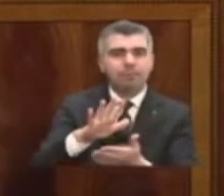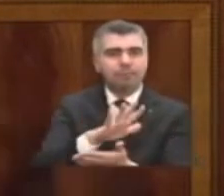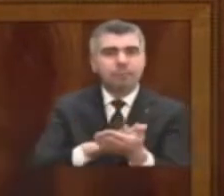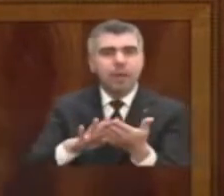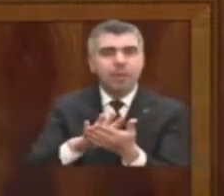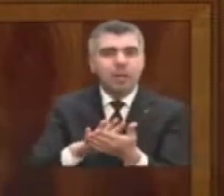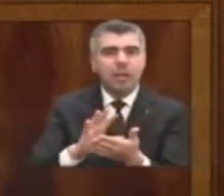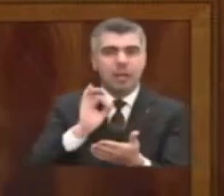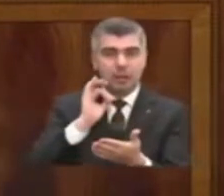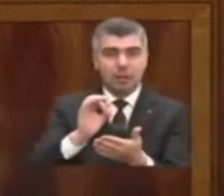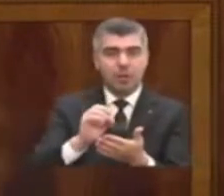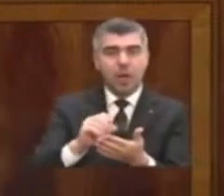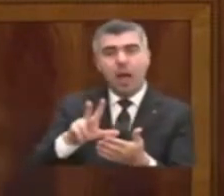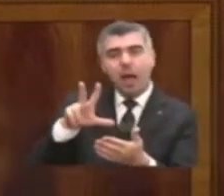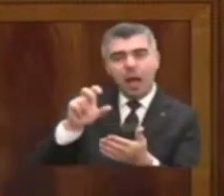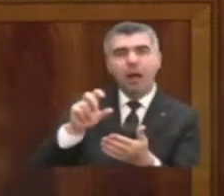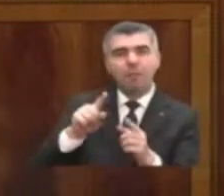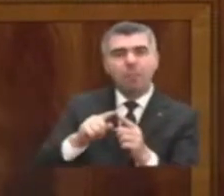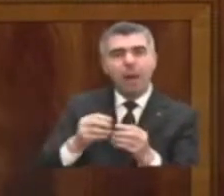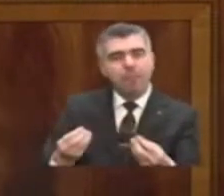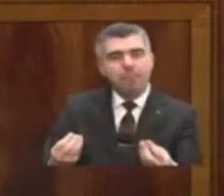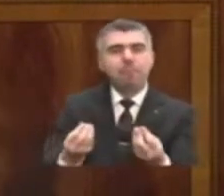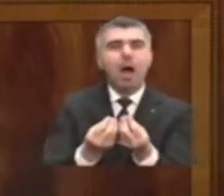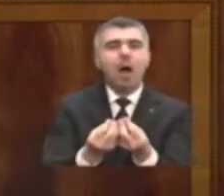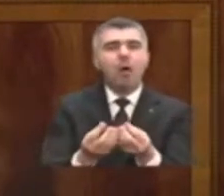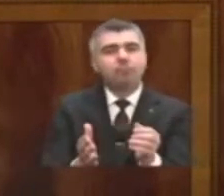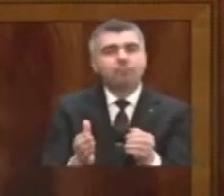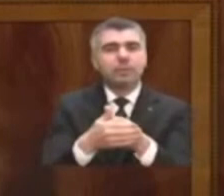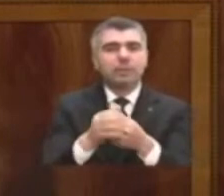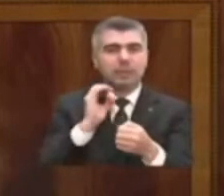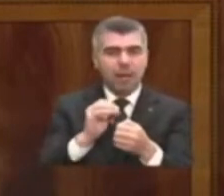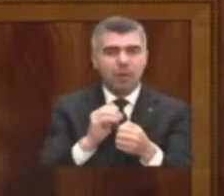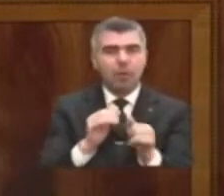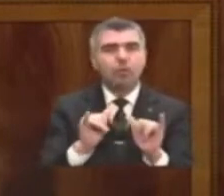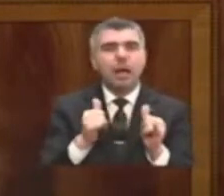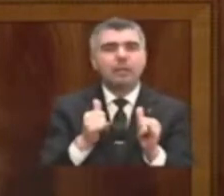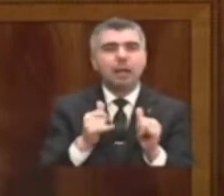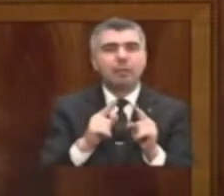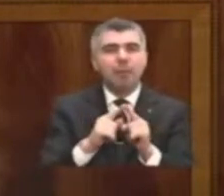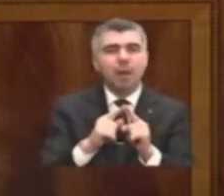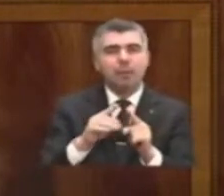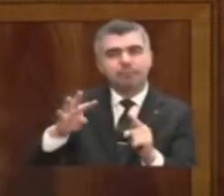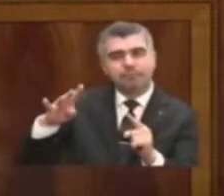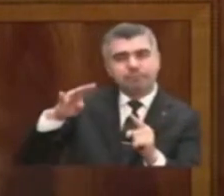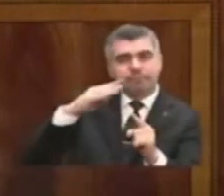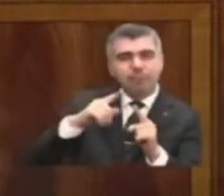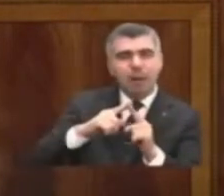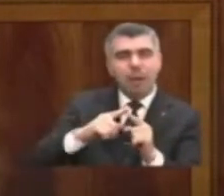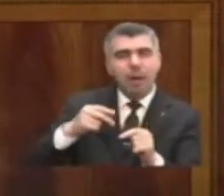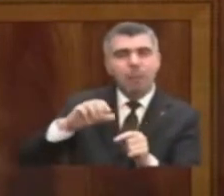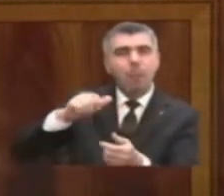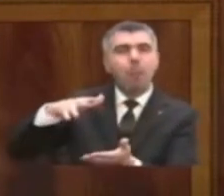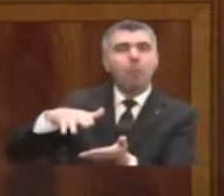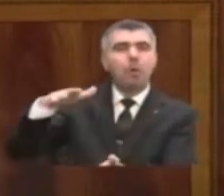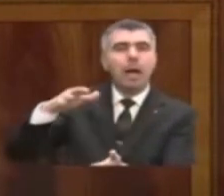بلد كنا نعتقد انه شريك وصديق ولكن رائحته الغازي افقدته